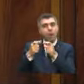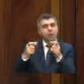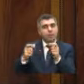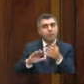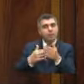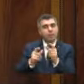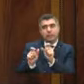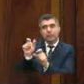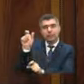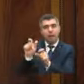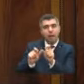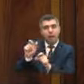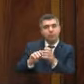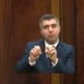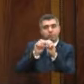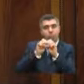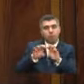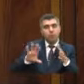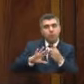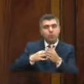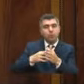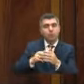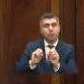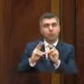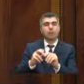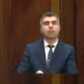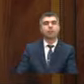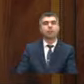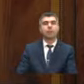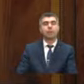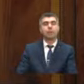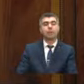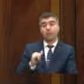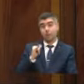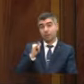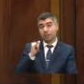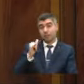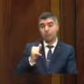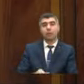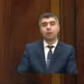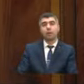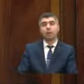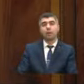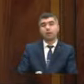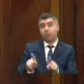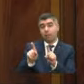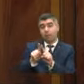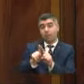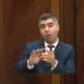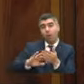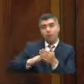عموم المواطنين وجهات المملكة، ولا يمكن ذلك إلا من خلال الحرص على أن تنال كل